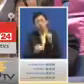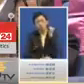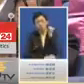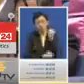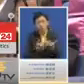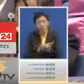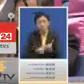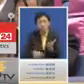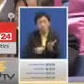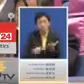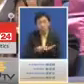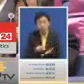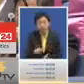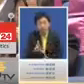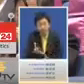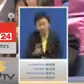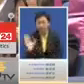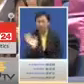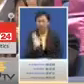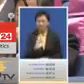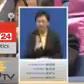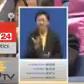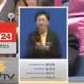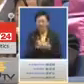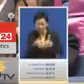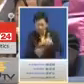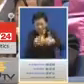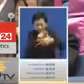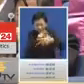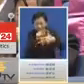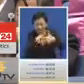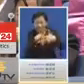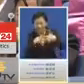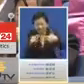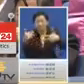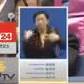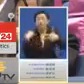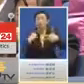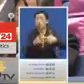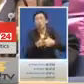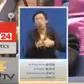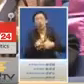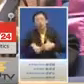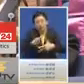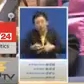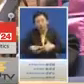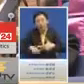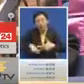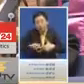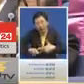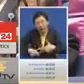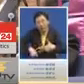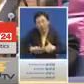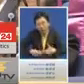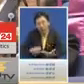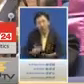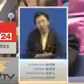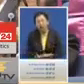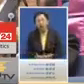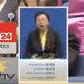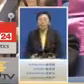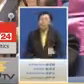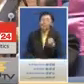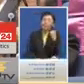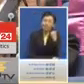าษีล่ะทางอ้อมภาษีแอบแฝงนี่เจอเต็มๆแล้วไม่จนได้ยังไงแล้วที่ตัวหนึ่งผม